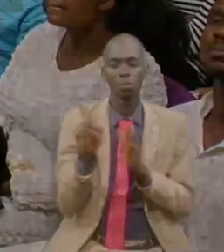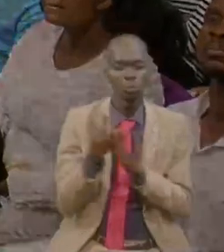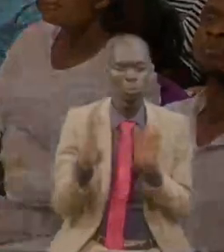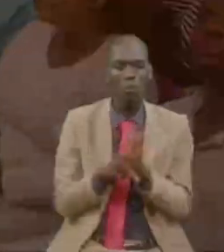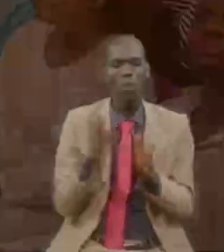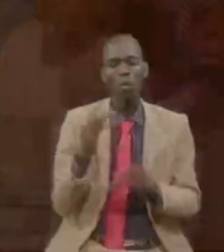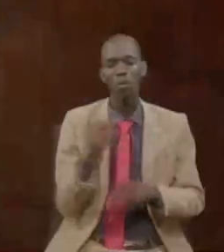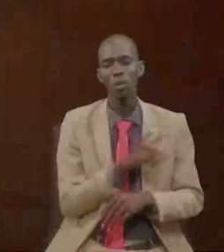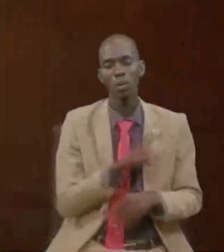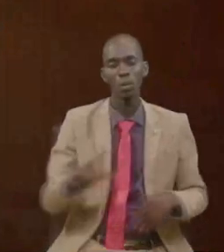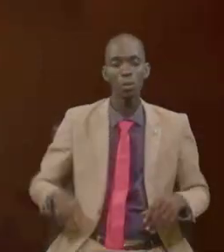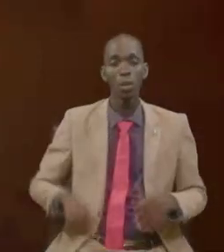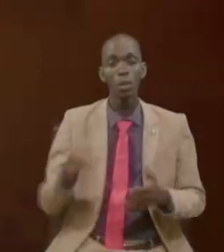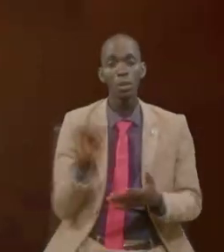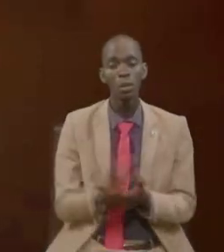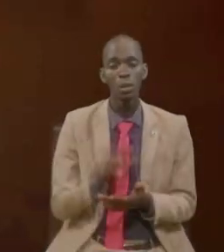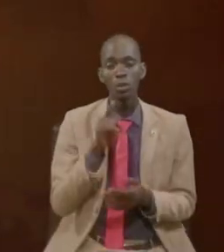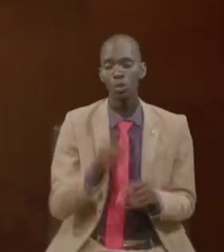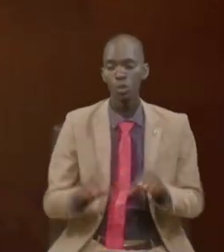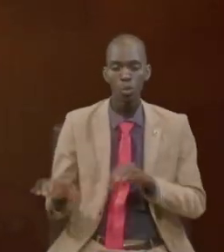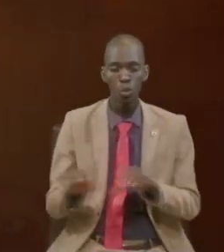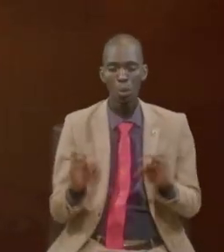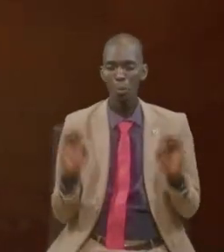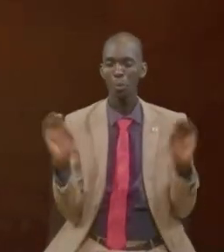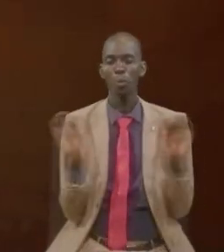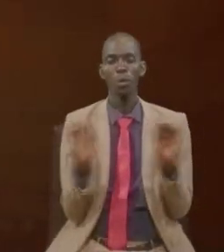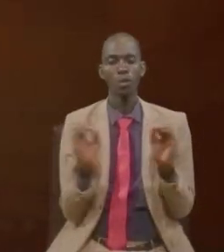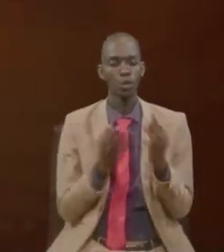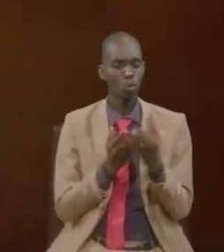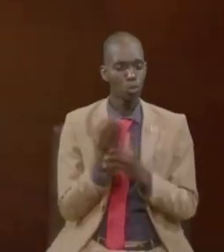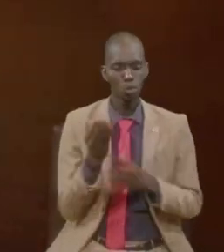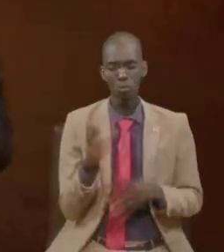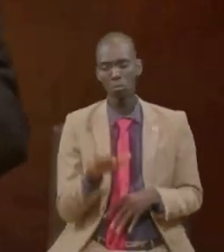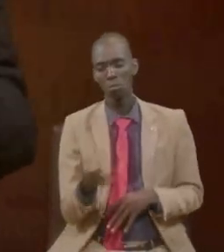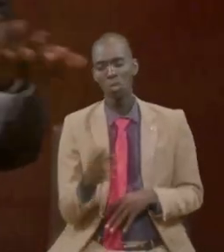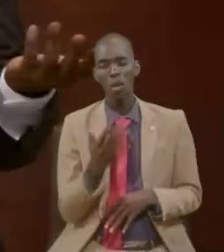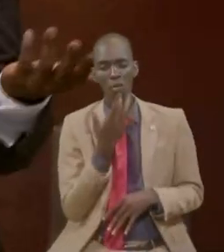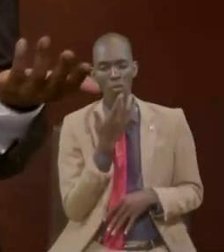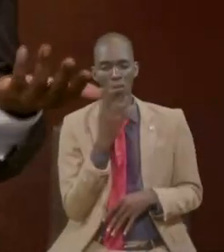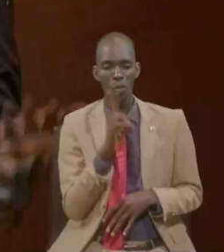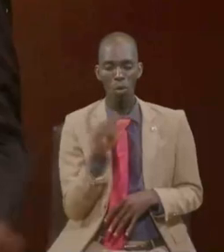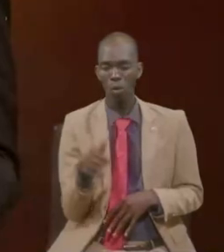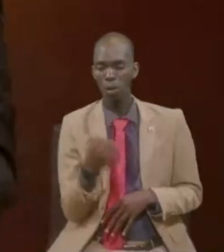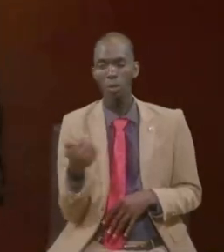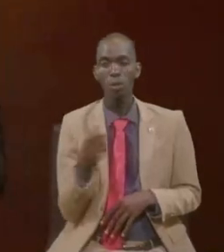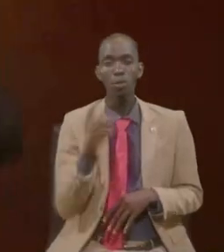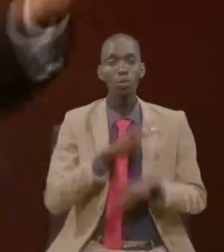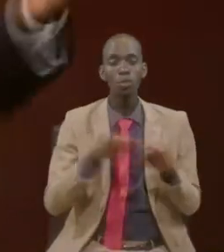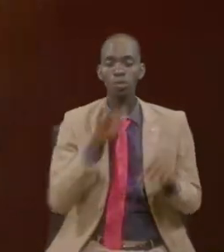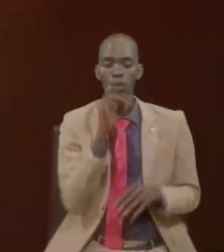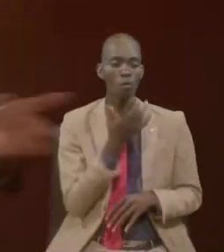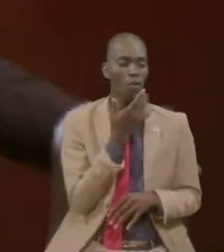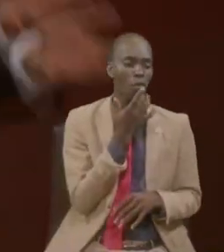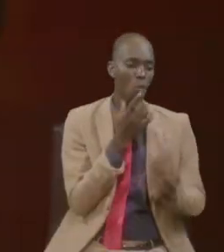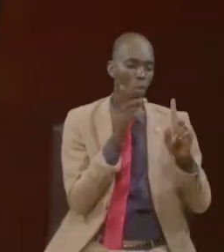de justice du Seigneur? Que vous ne faites rien, rien du tout, que vous ne faites rien